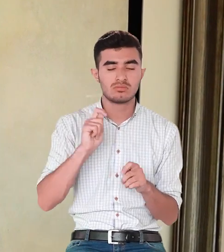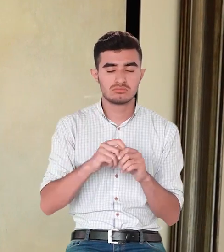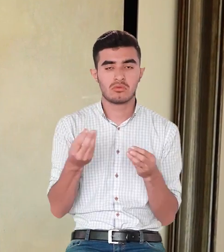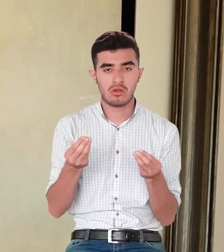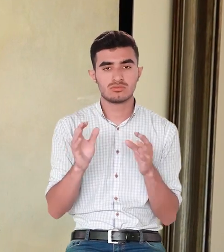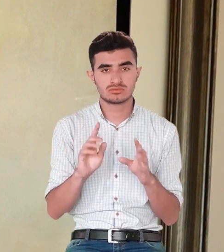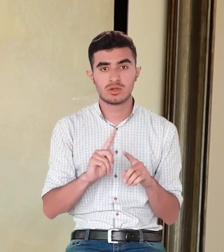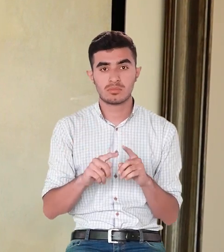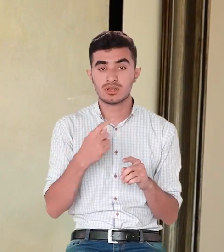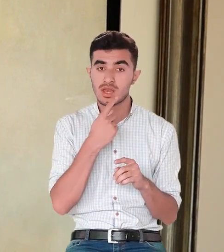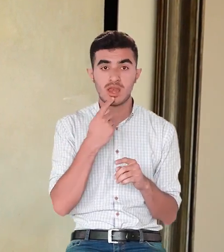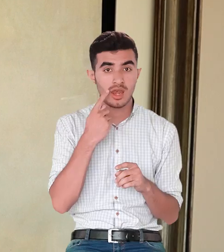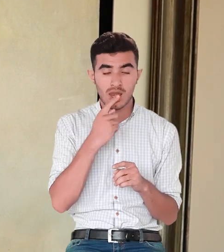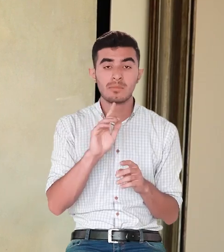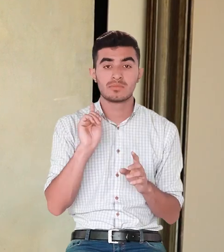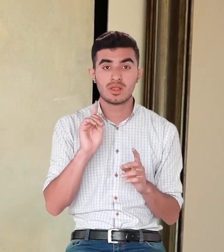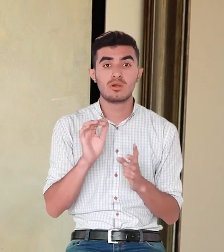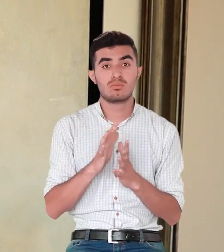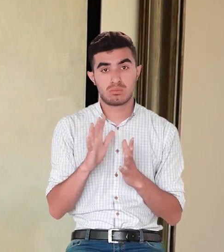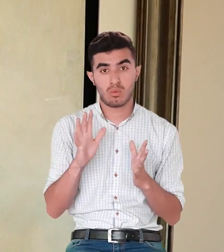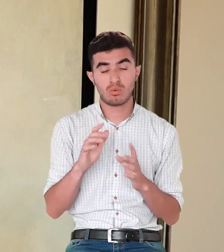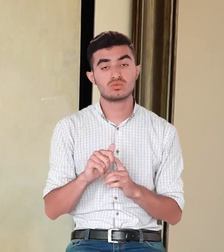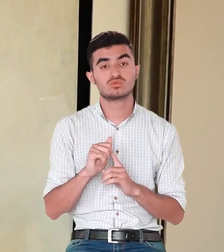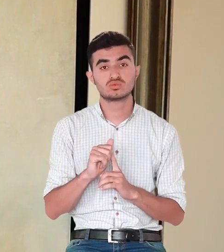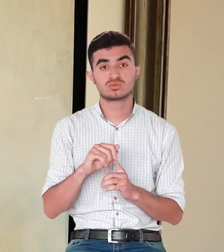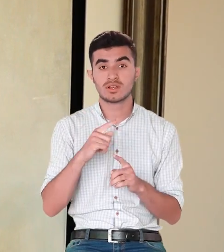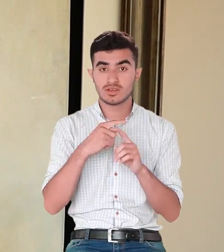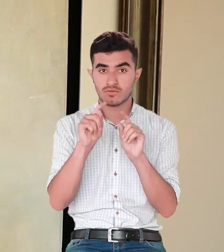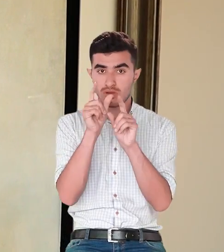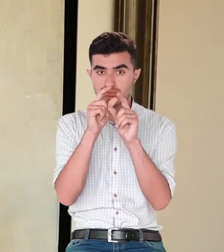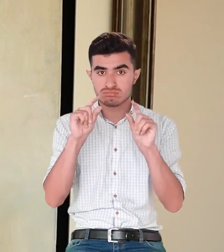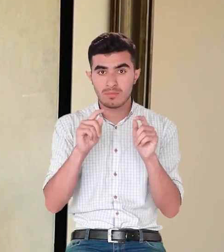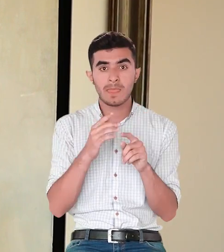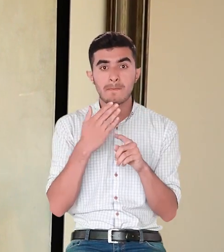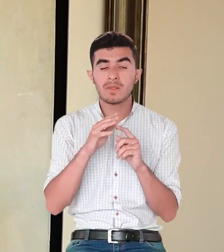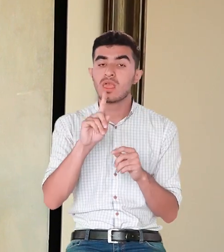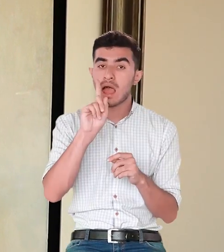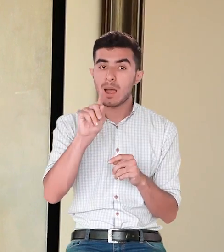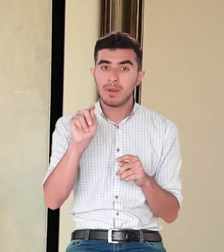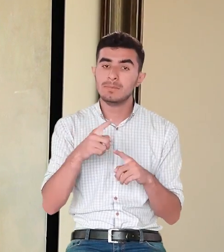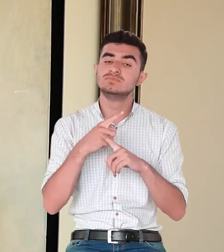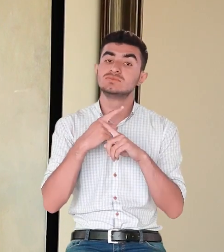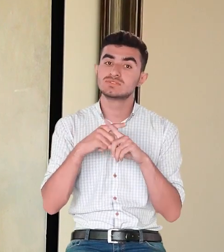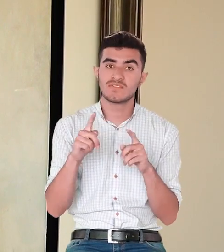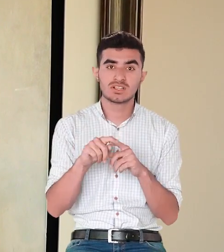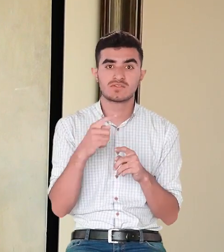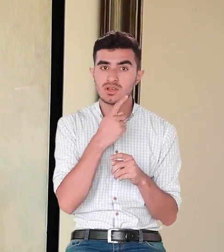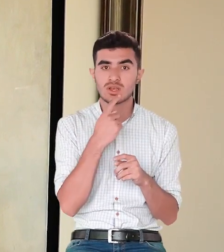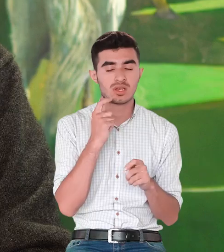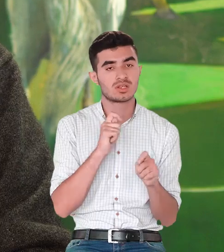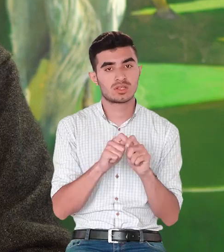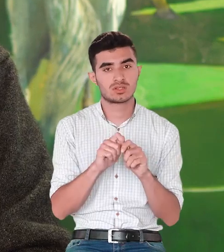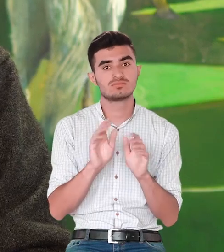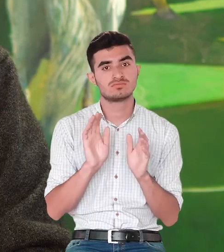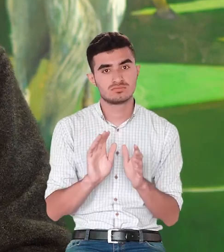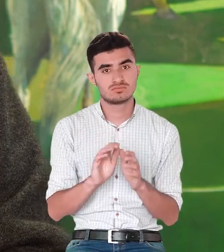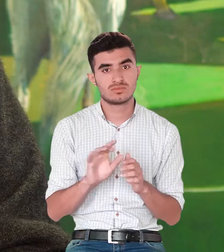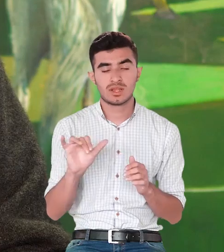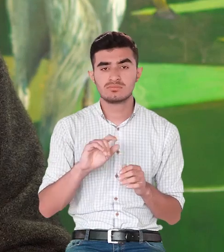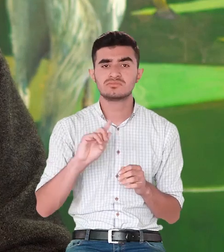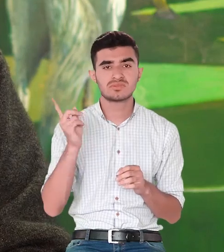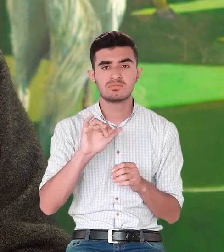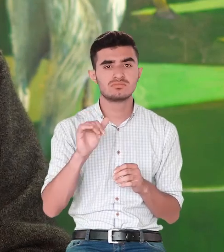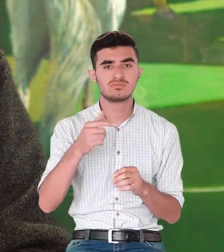بنایا جا سکتا ہے, لیکن لپس کو جو ہے وہ ان کی خاص شیپ ہوتی ہے, وہ اسی سے پہچانے جاتے ہیں سارے. اسی میں